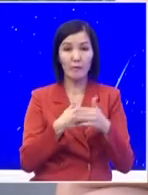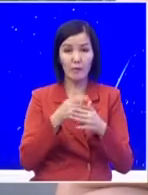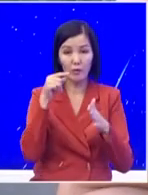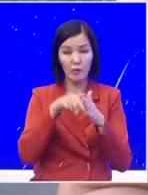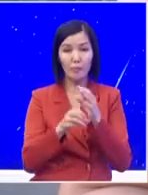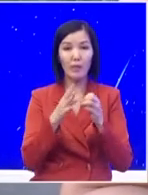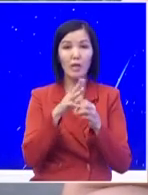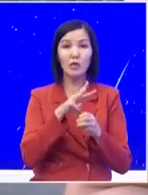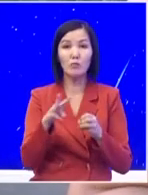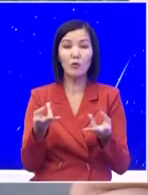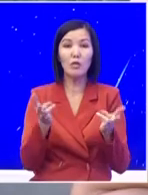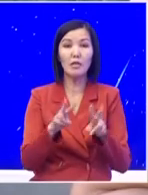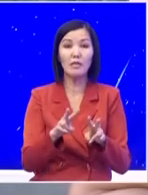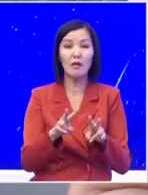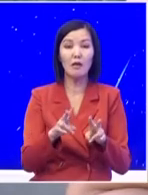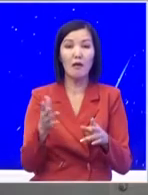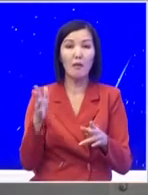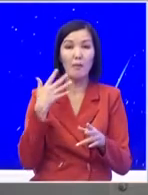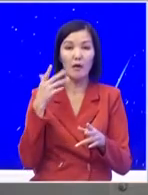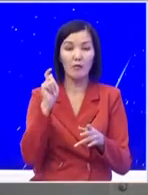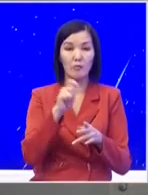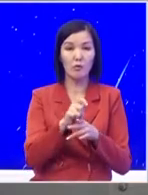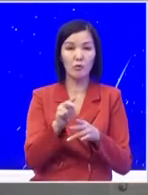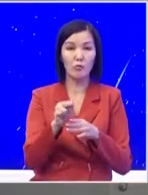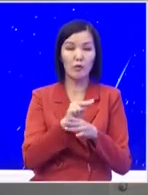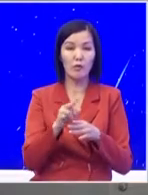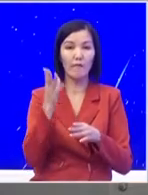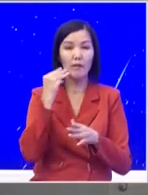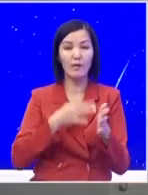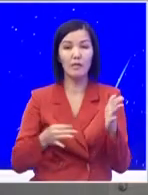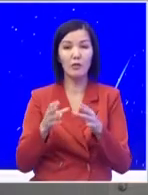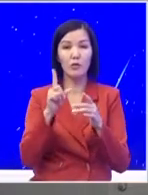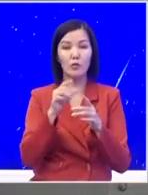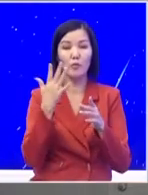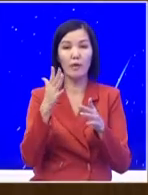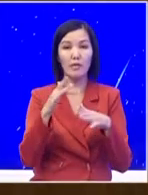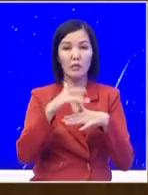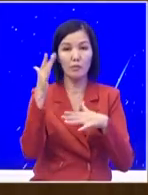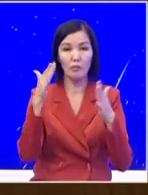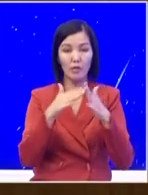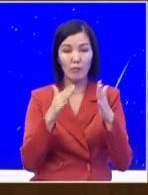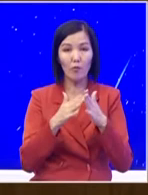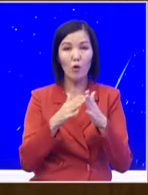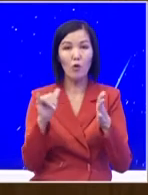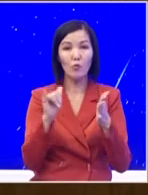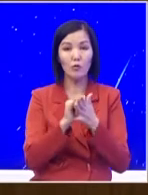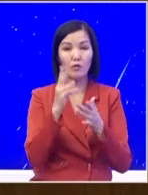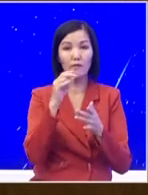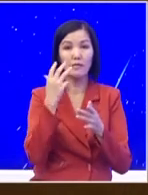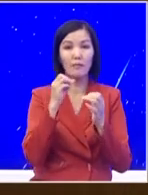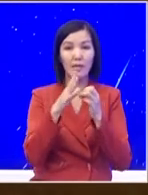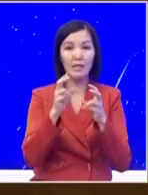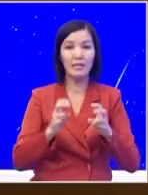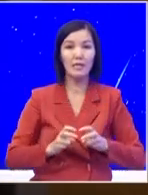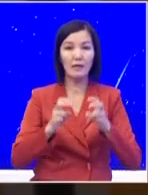минут 15, пока не пришел монтажник. В Алматинской области 105 многоэтажных жилых домов. В них установлены 215